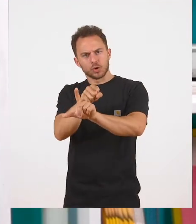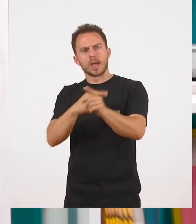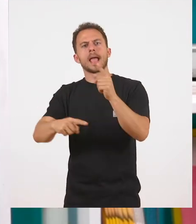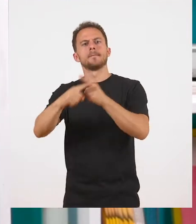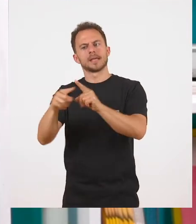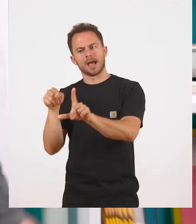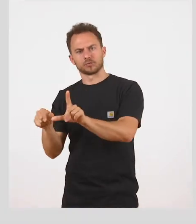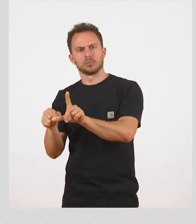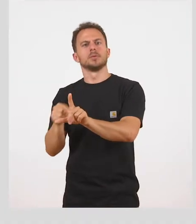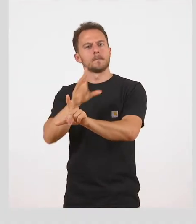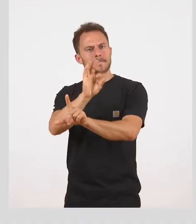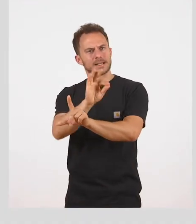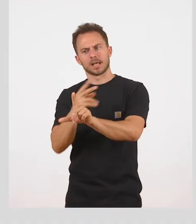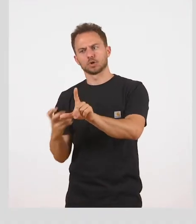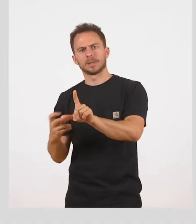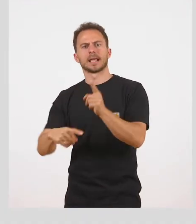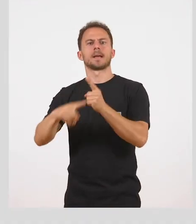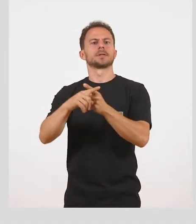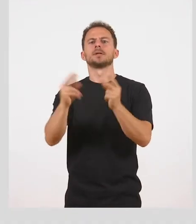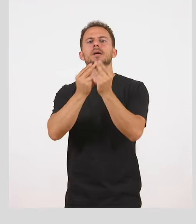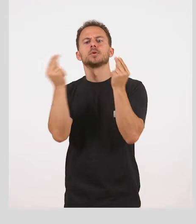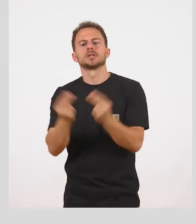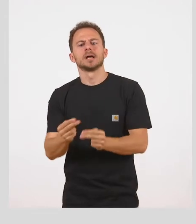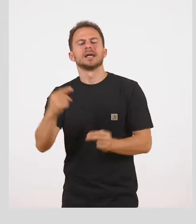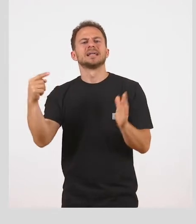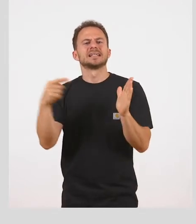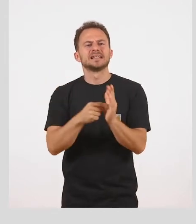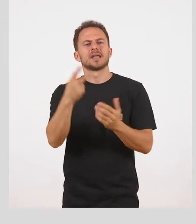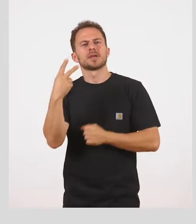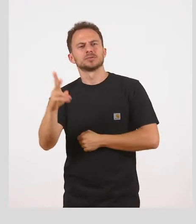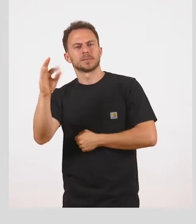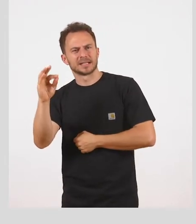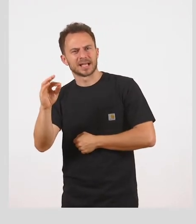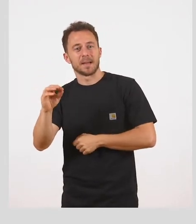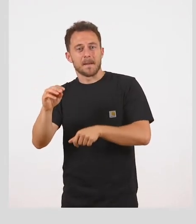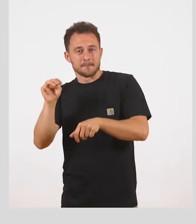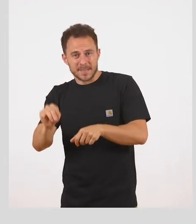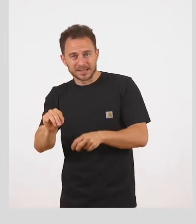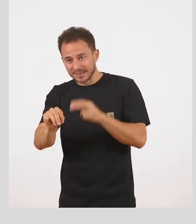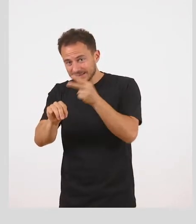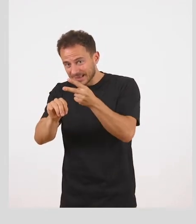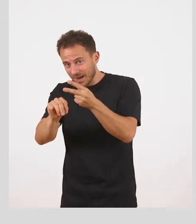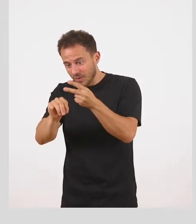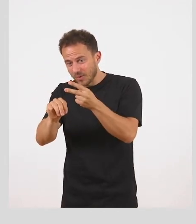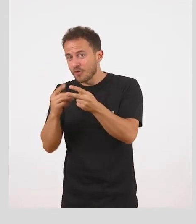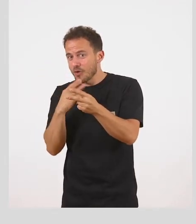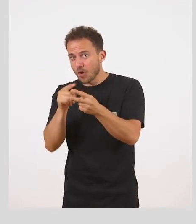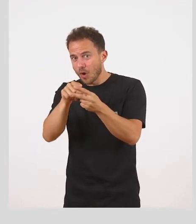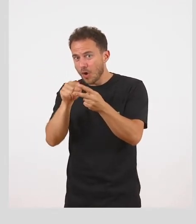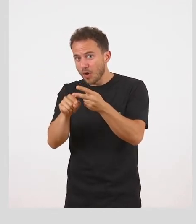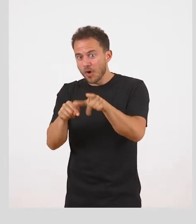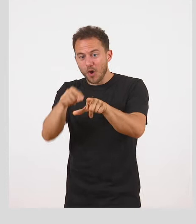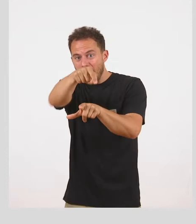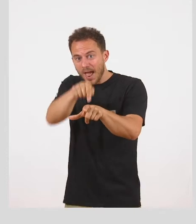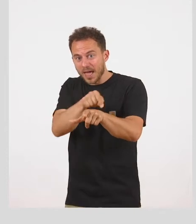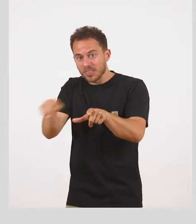Άρα 50 επί 25 έχει 1250 τετραγωνικά μέτρα στο τετράγωνο, γιατί μιλάω για δύο διαστάσεις εδώ.